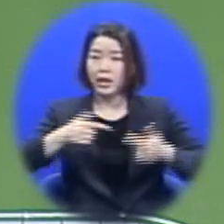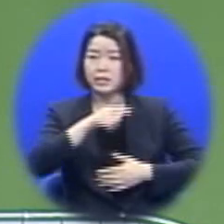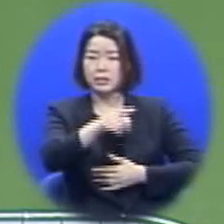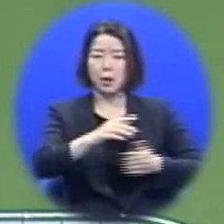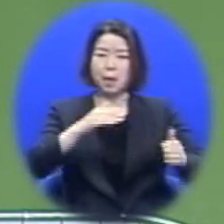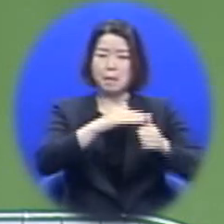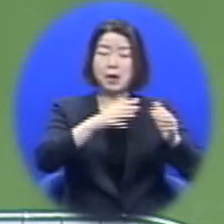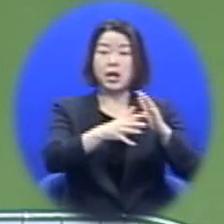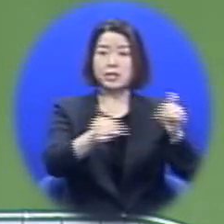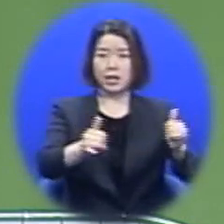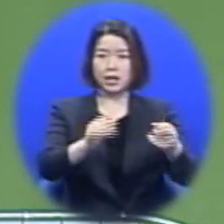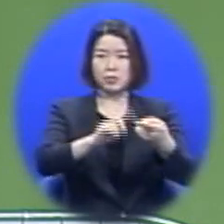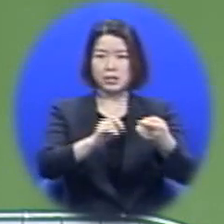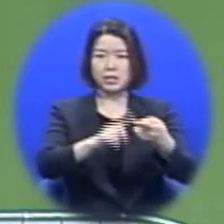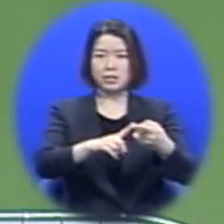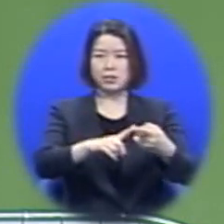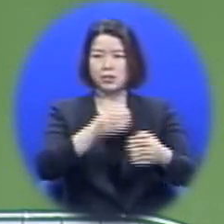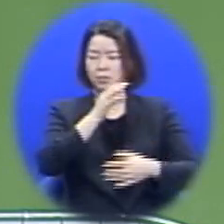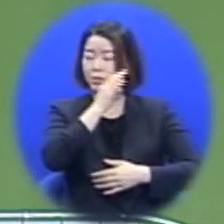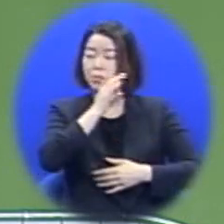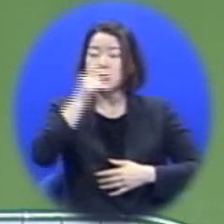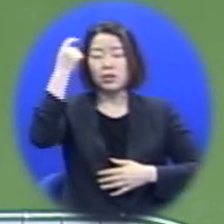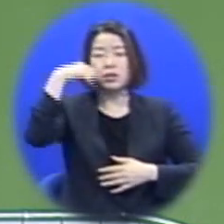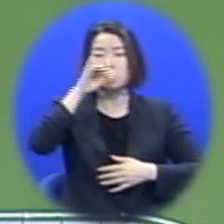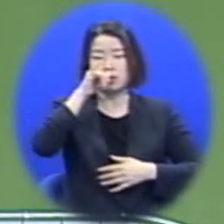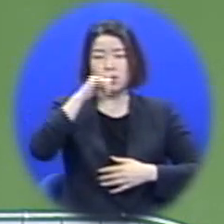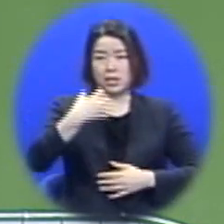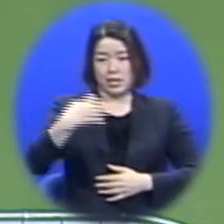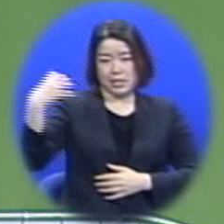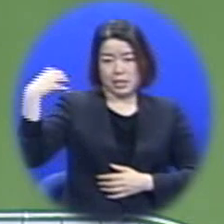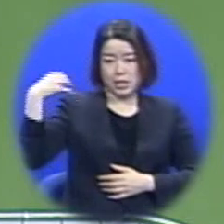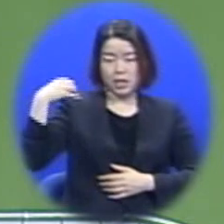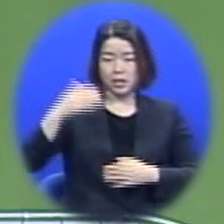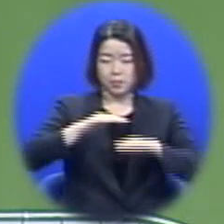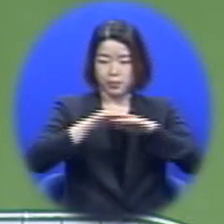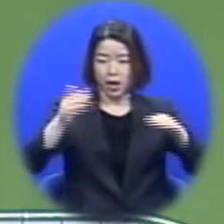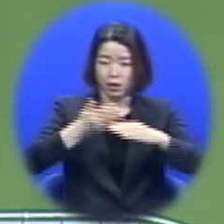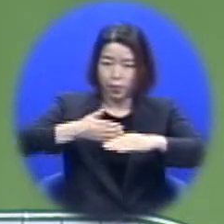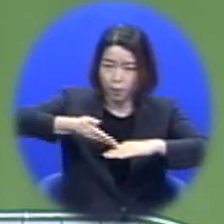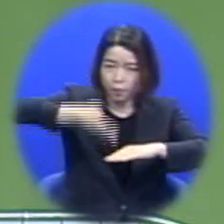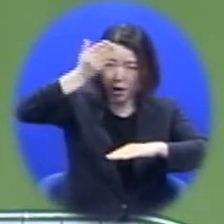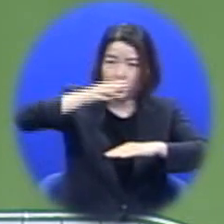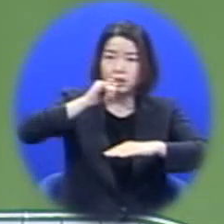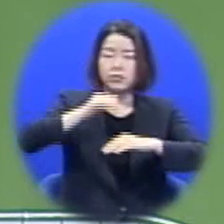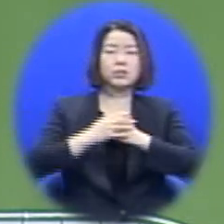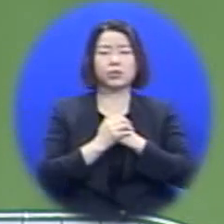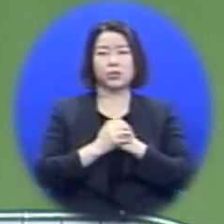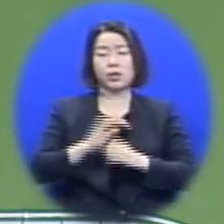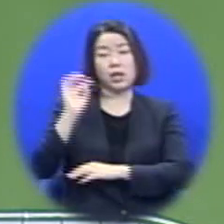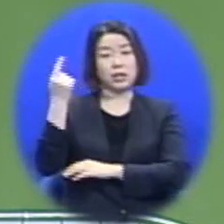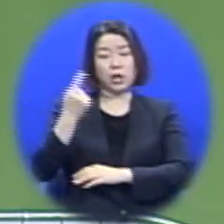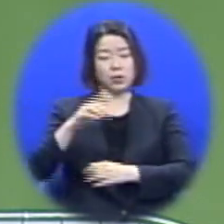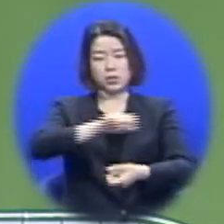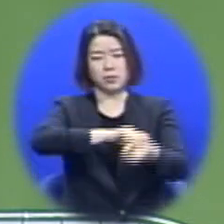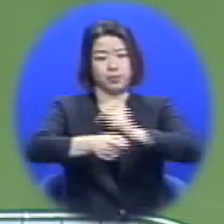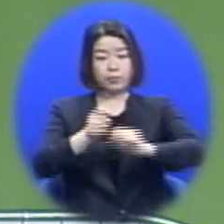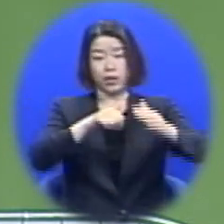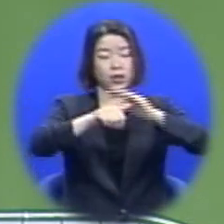이건 다윗이 스스로 자기가 책임져야 될 한계를 훨씬 넘어서는 겁니다. 다윗이 이렇게 안 나서도 되는